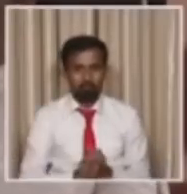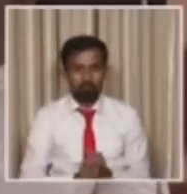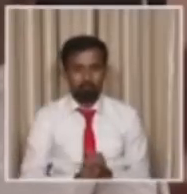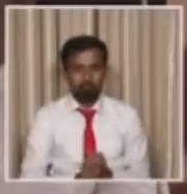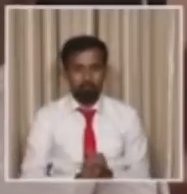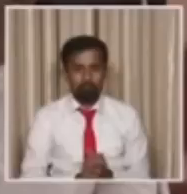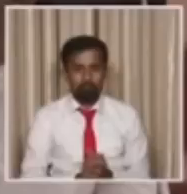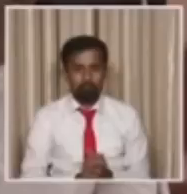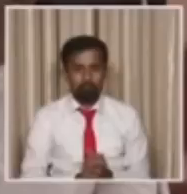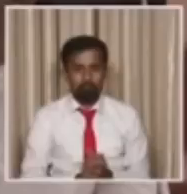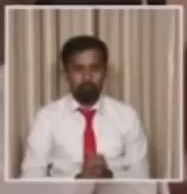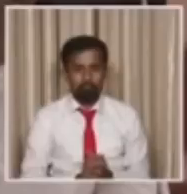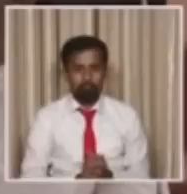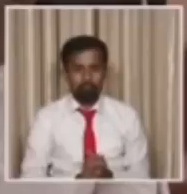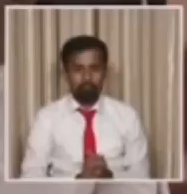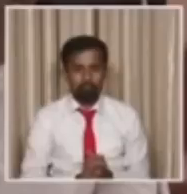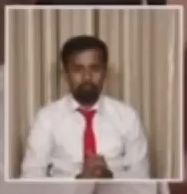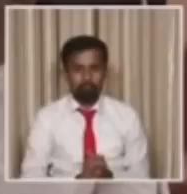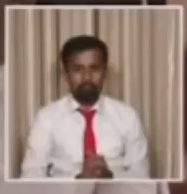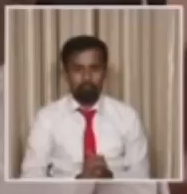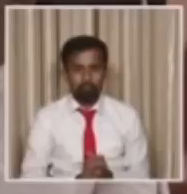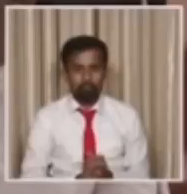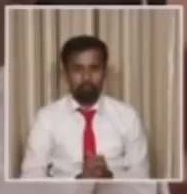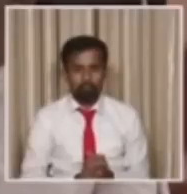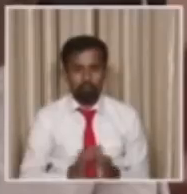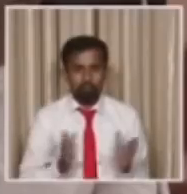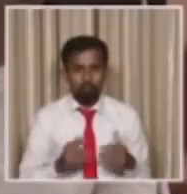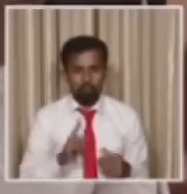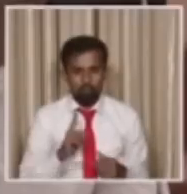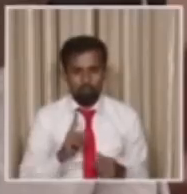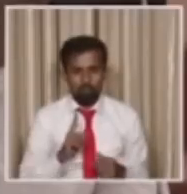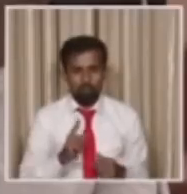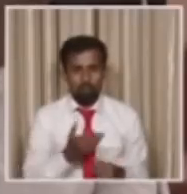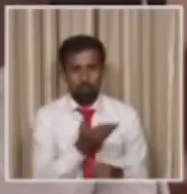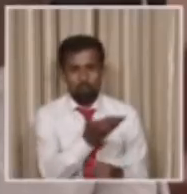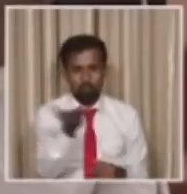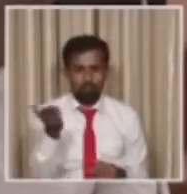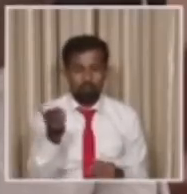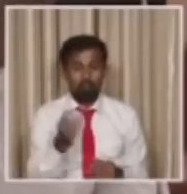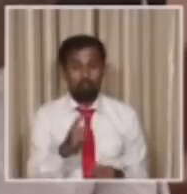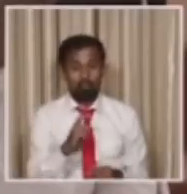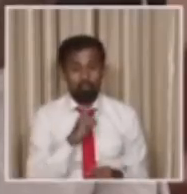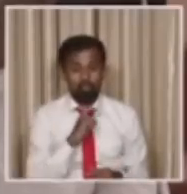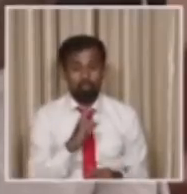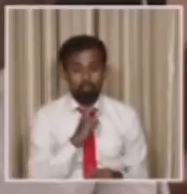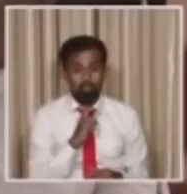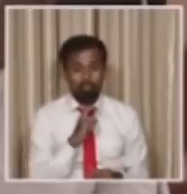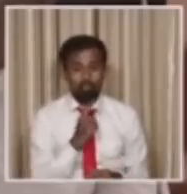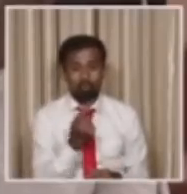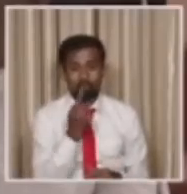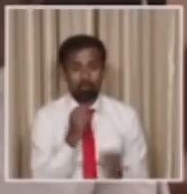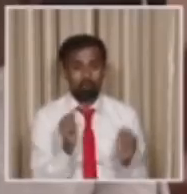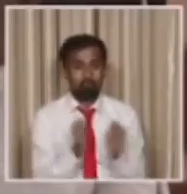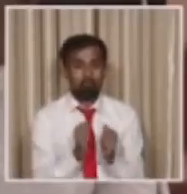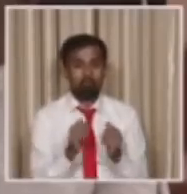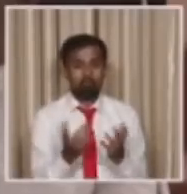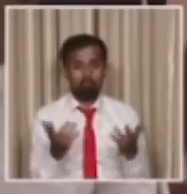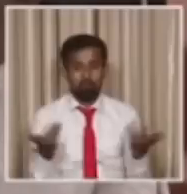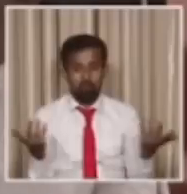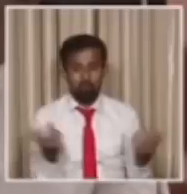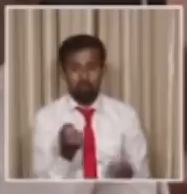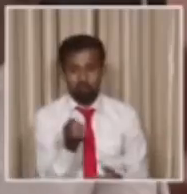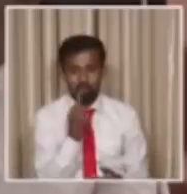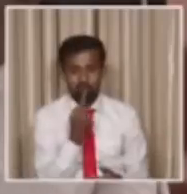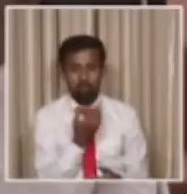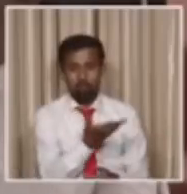හරි එතකොට තව එකක් තමයි දැන් ඔබතුමාලා මෙච්චර කෑ ගහනවා මේ මුකුත් කරලා නැහැ කියලා. දැන්